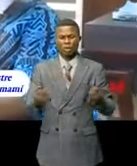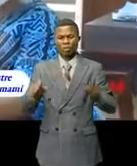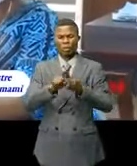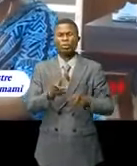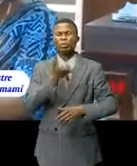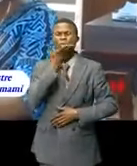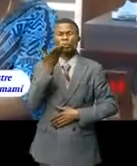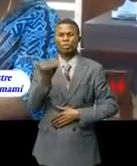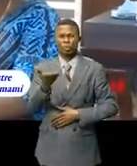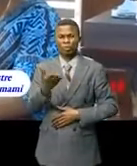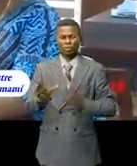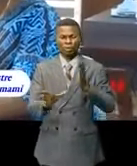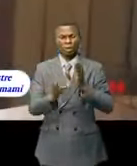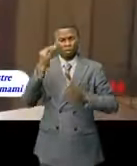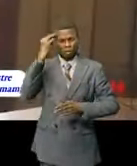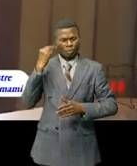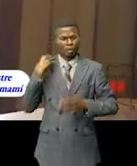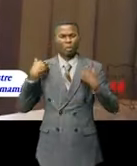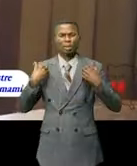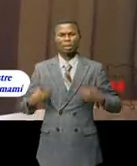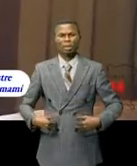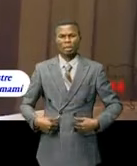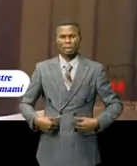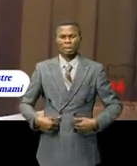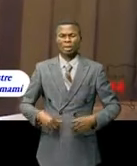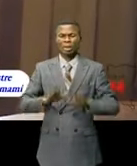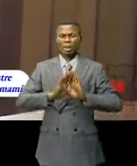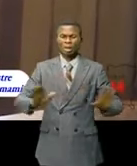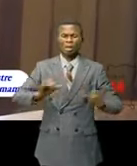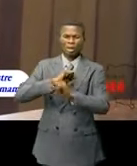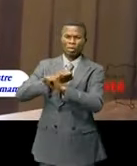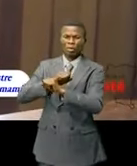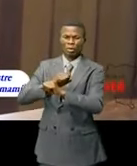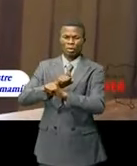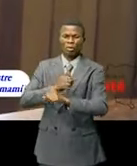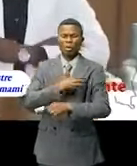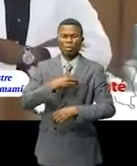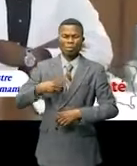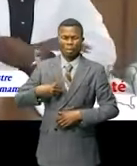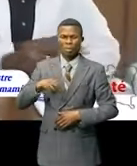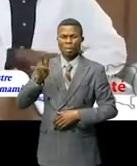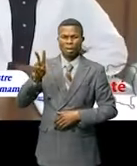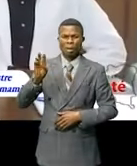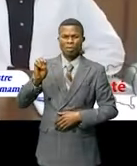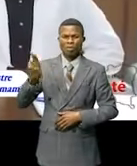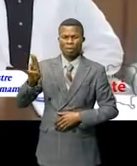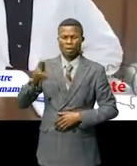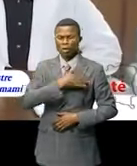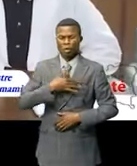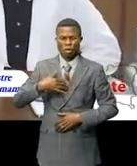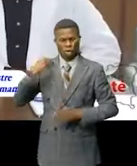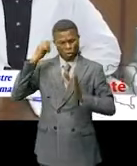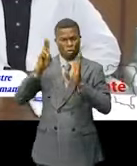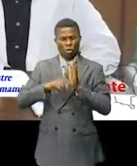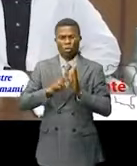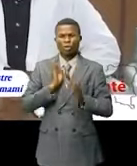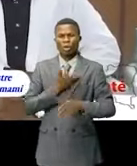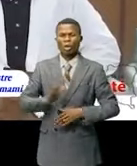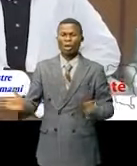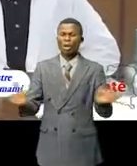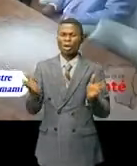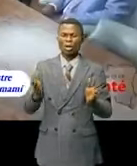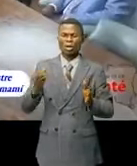patients. La vice-ministre de la Santé publique, Hygiène et Prévention, Véronique Kilumba, a, au nom du gouvernement de la République, exhorté